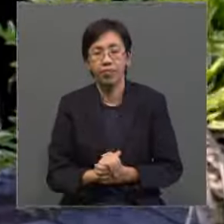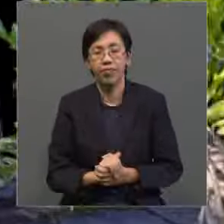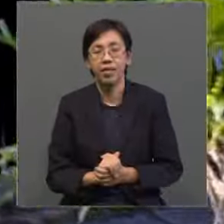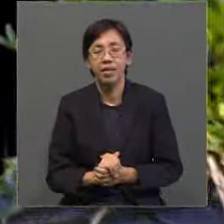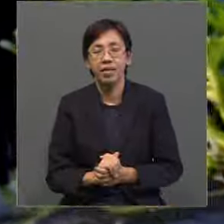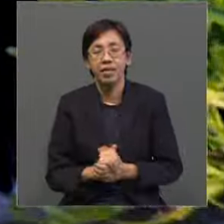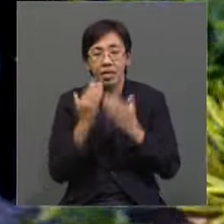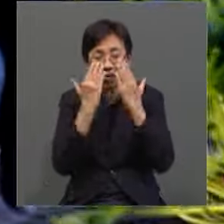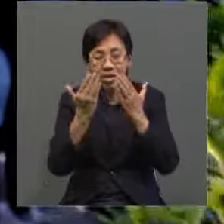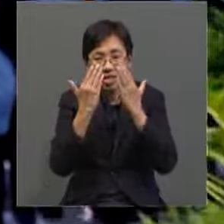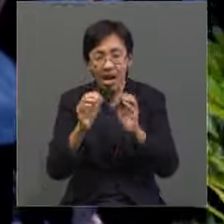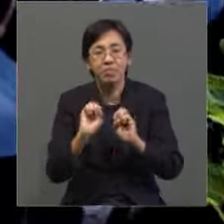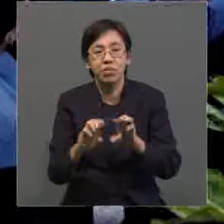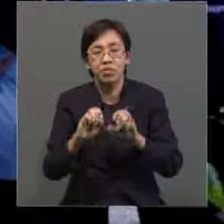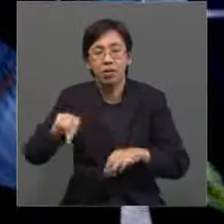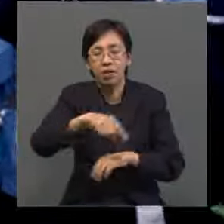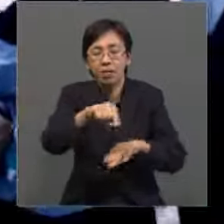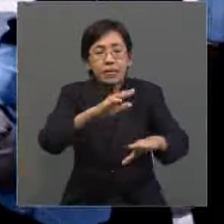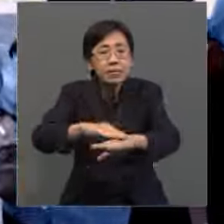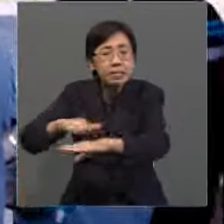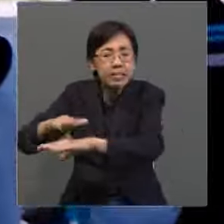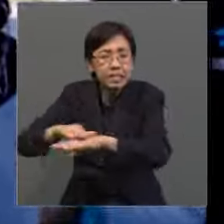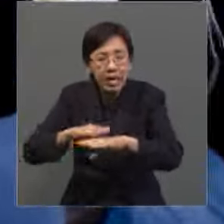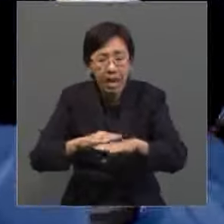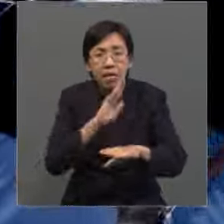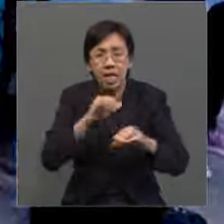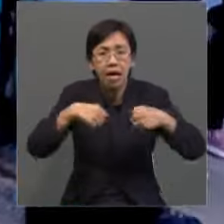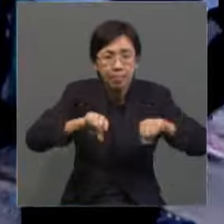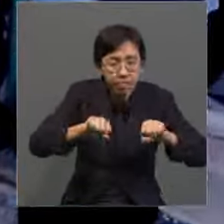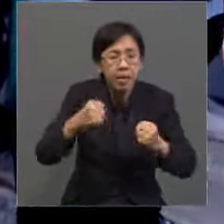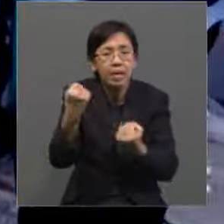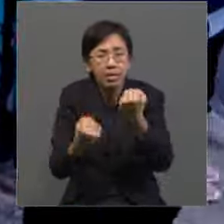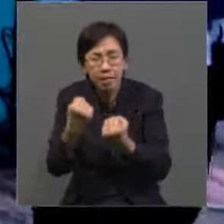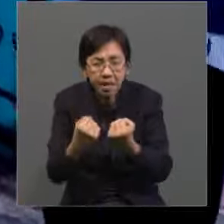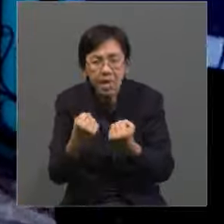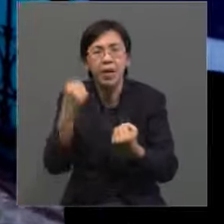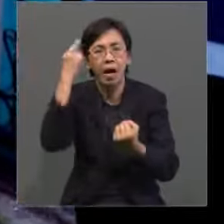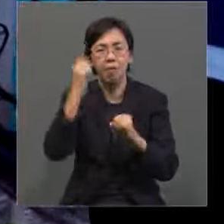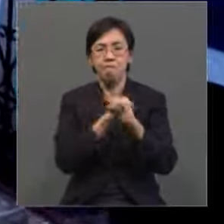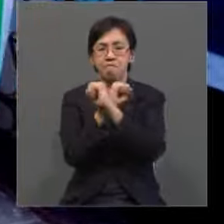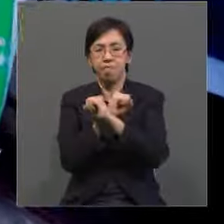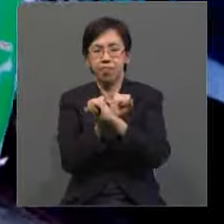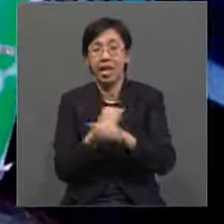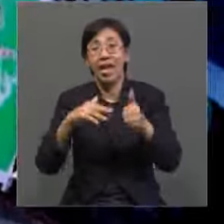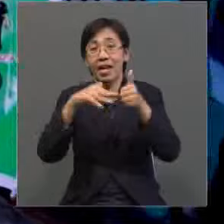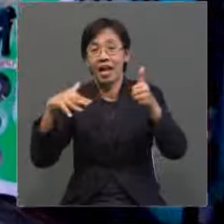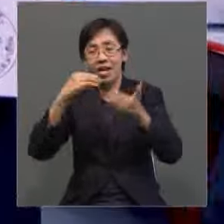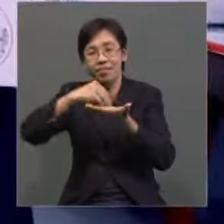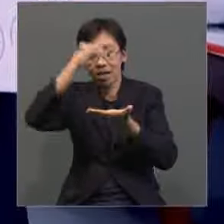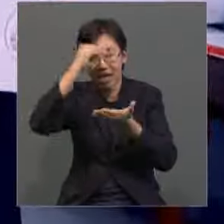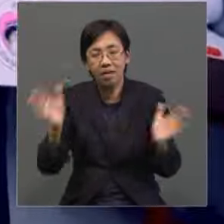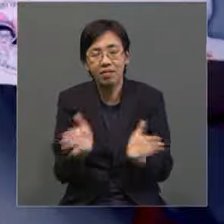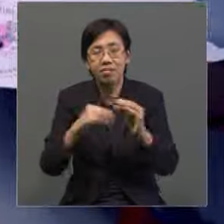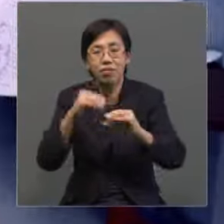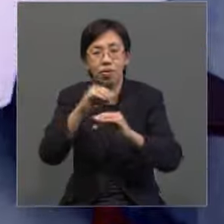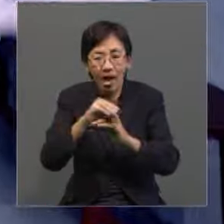สลามมาเป็นสิ่งเตือนสติทุกครั้งที่ขับขี่สร้างแกนนำนักเรียนเพื่อผลักดันโครงการ